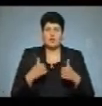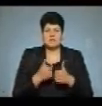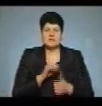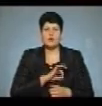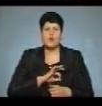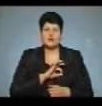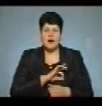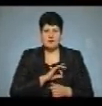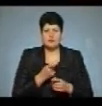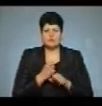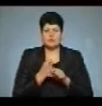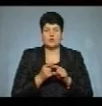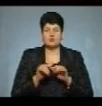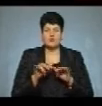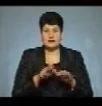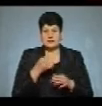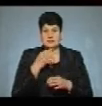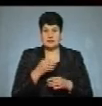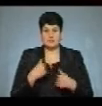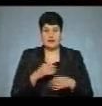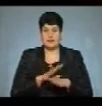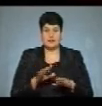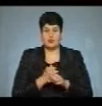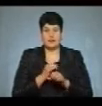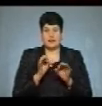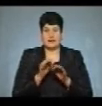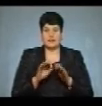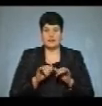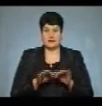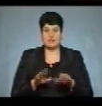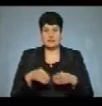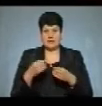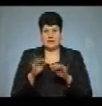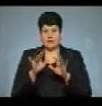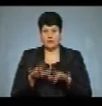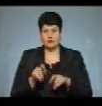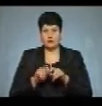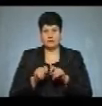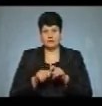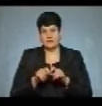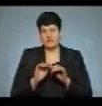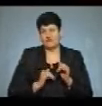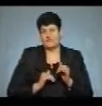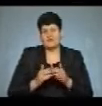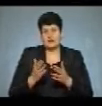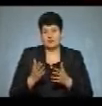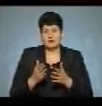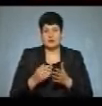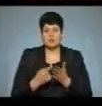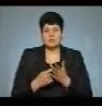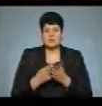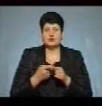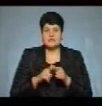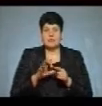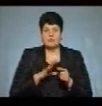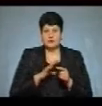нотаріус, яка вчинила цю дію, яка сказала, що вона не робила ніяких дій, вона дала свій комп'ютер на обстеження якусь фірму, яка довела, що це була